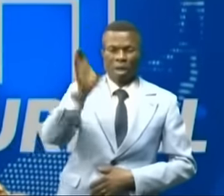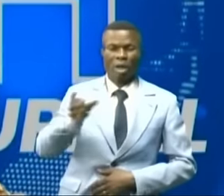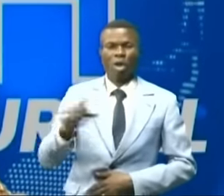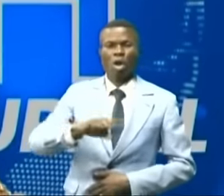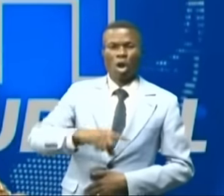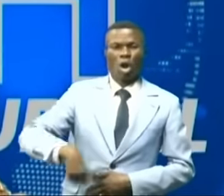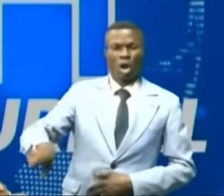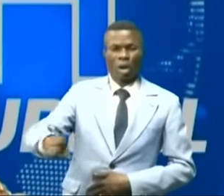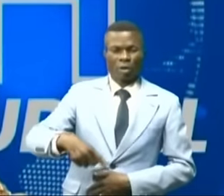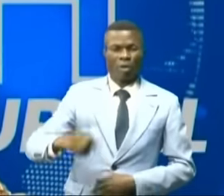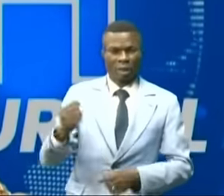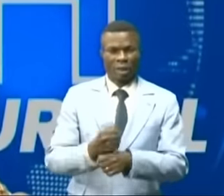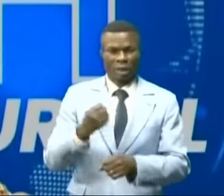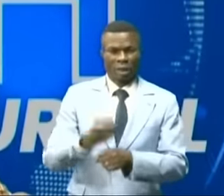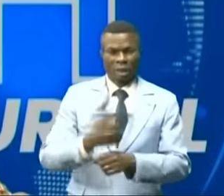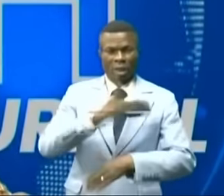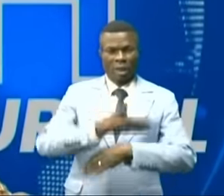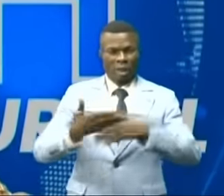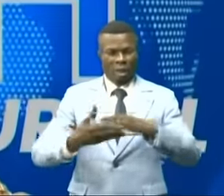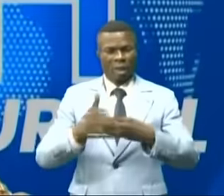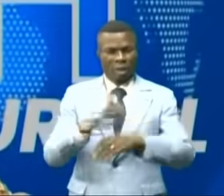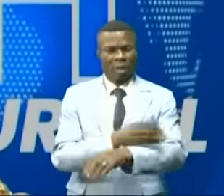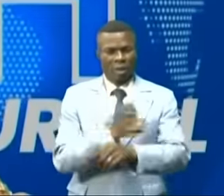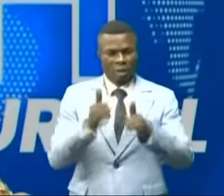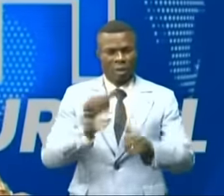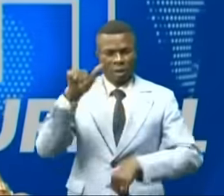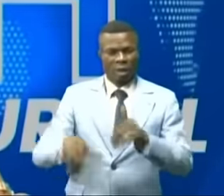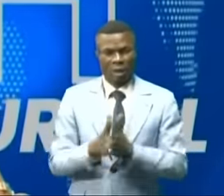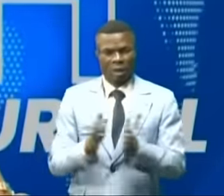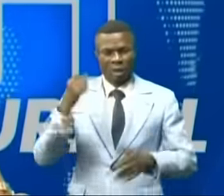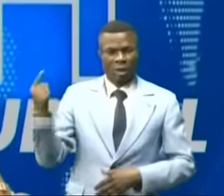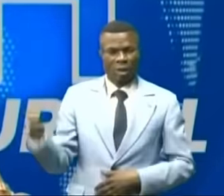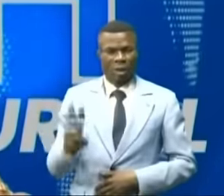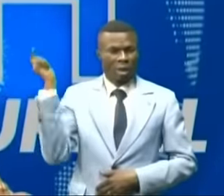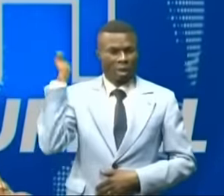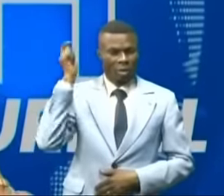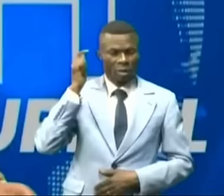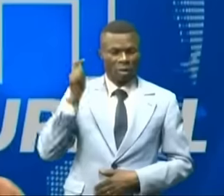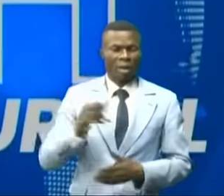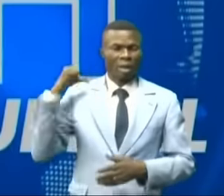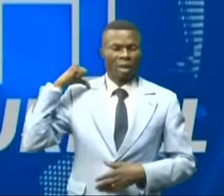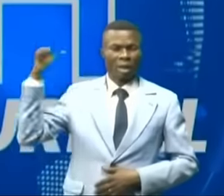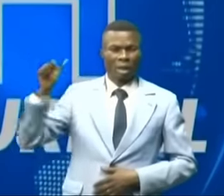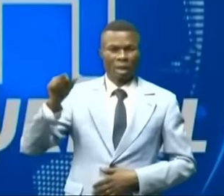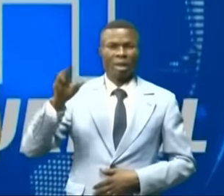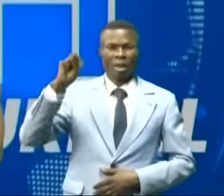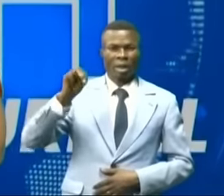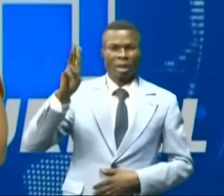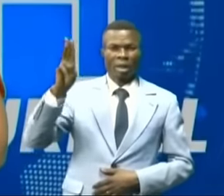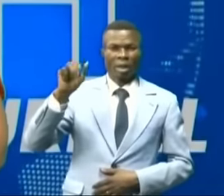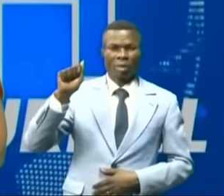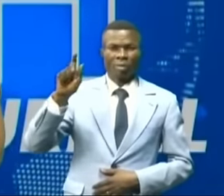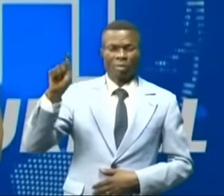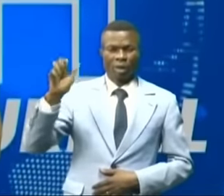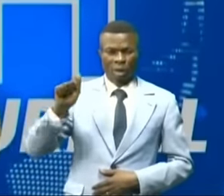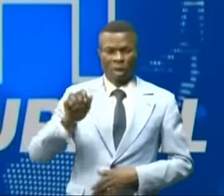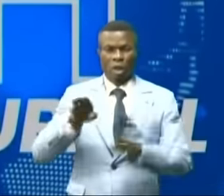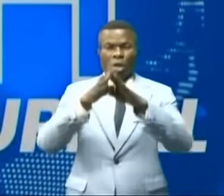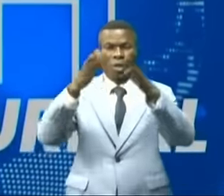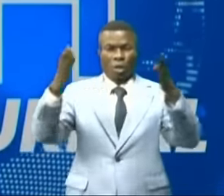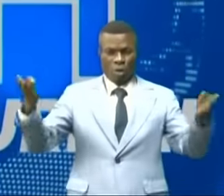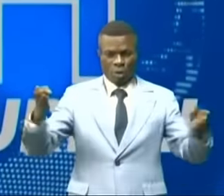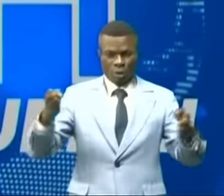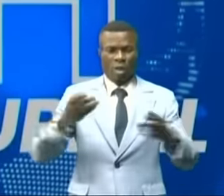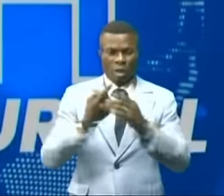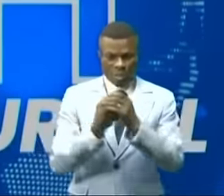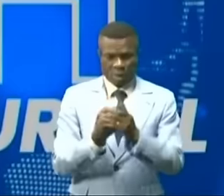Lagombé. Les travaux évoluent bien. Selon le secrétaire permanent, le professeur André Mbata, l'inauguration interviendra dans les jours